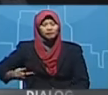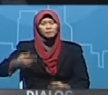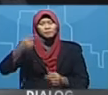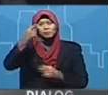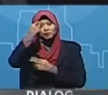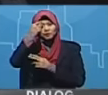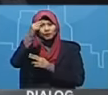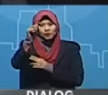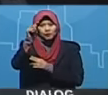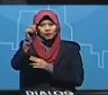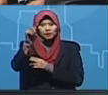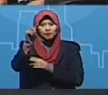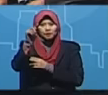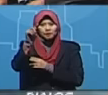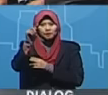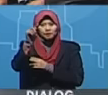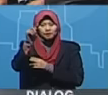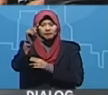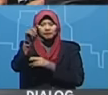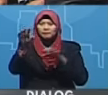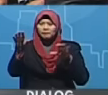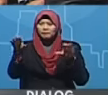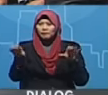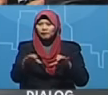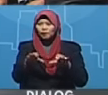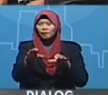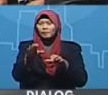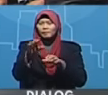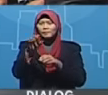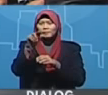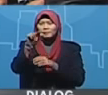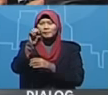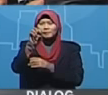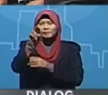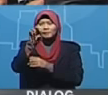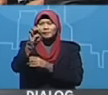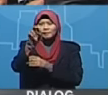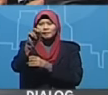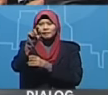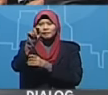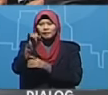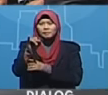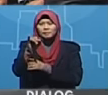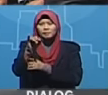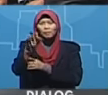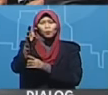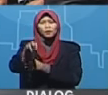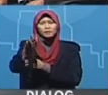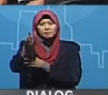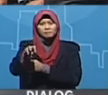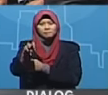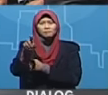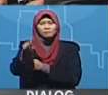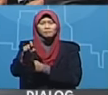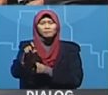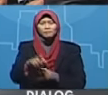mengadakan satu bank garanti kepada travel agent ni, mewajibkan dia? Okey, itu saja.